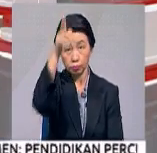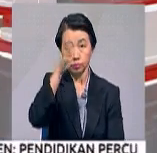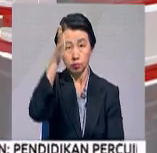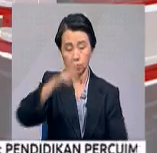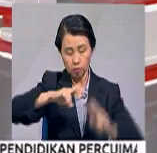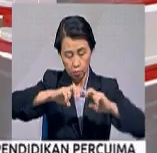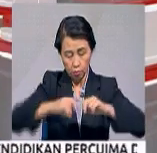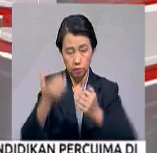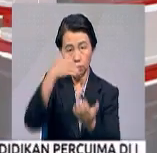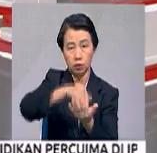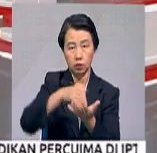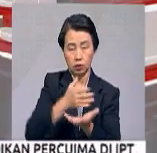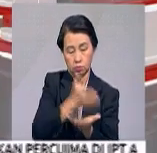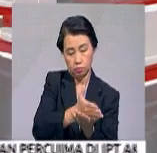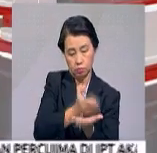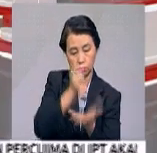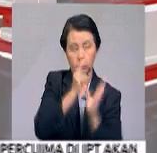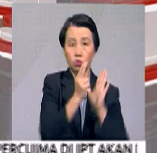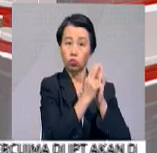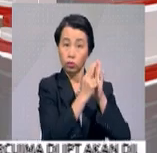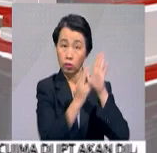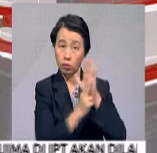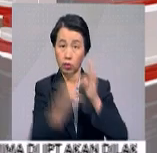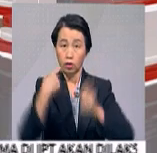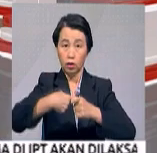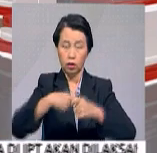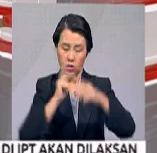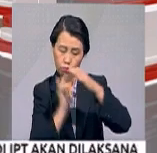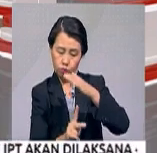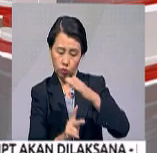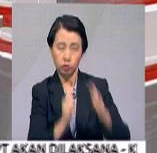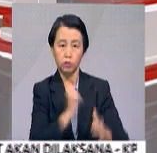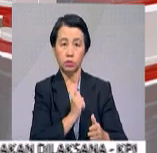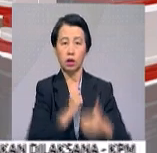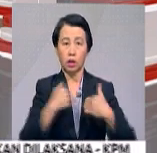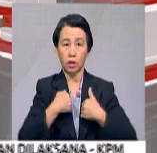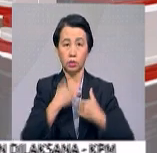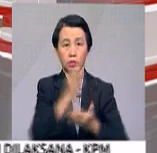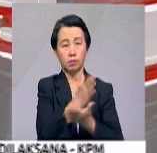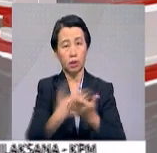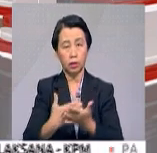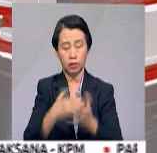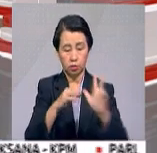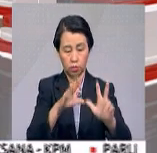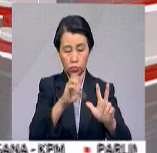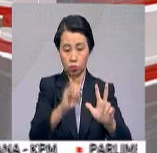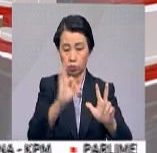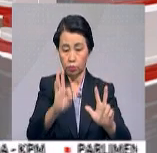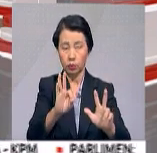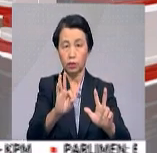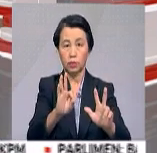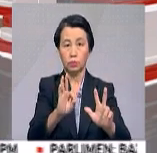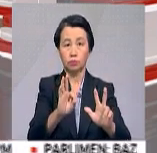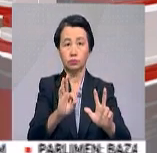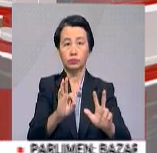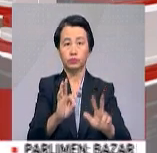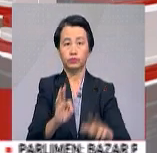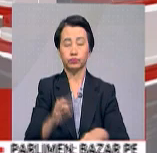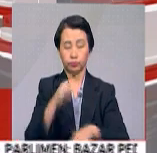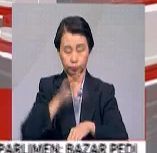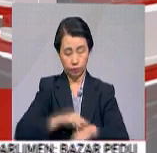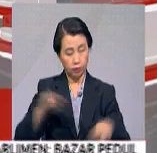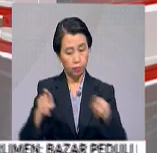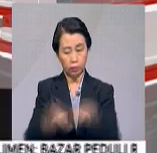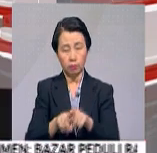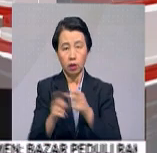mengkaji semula peruntukan undang-undang berkaitan bunuh diri yang terkandung dalam Seksyen 309 Kanun Keseksaan. Pada masa